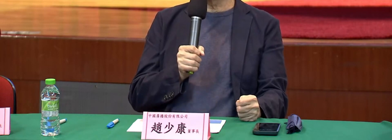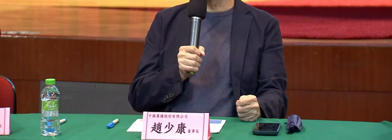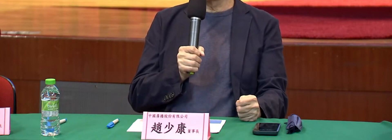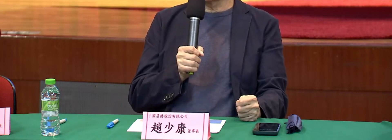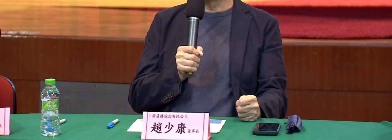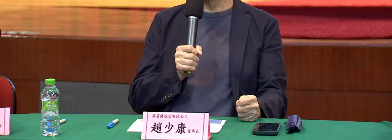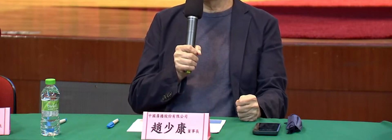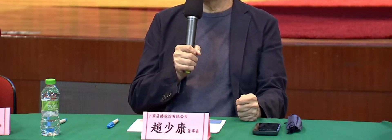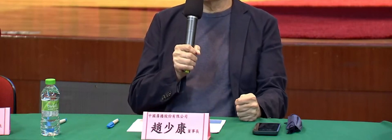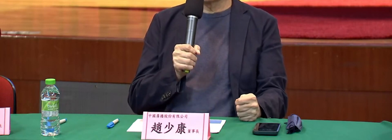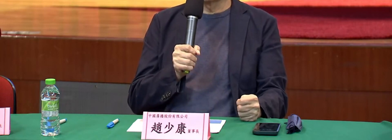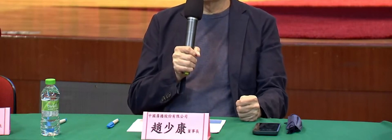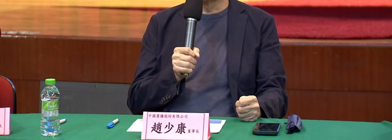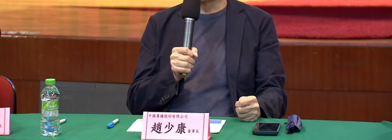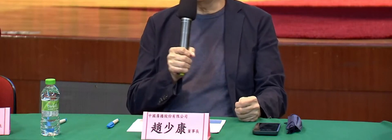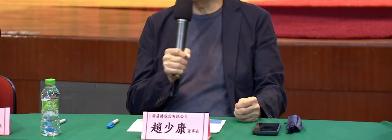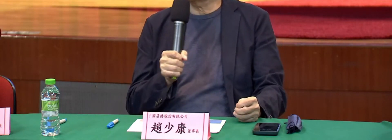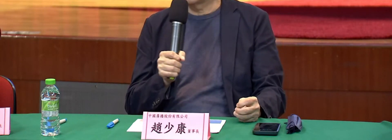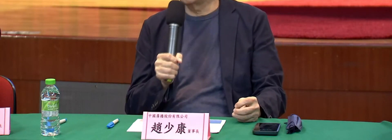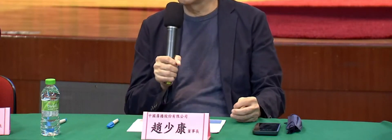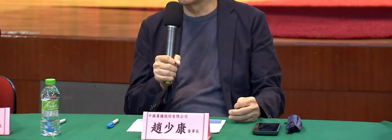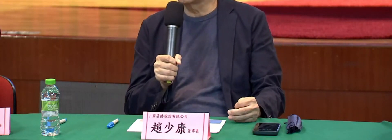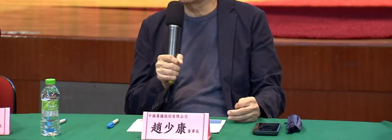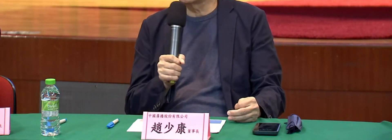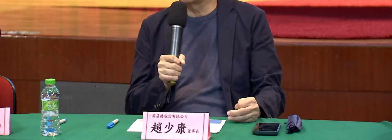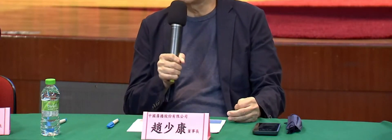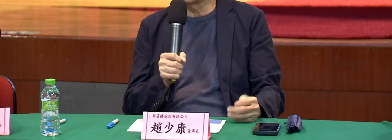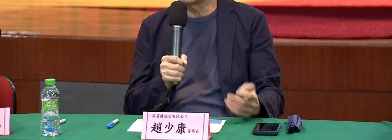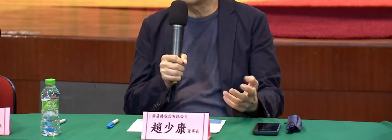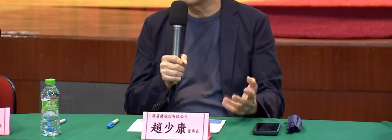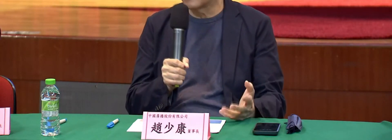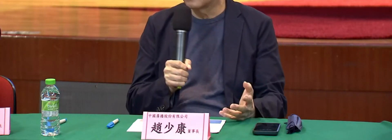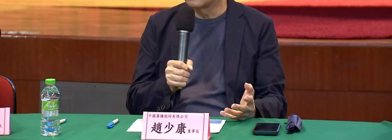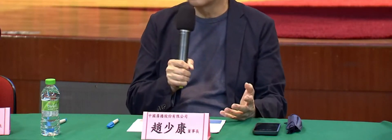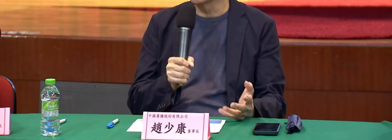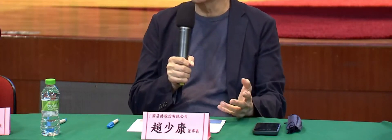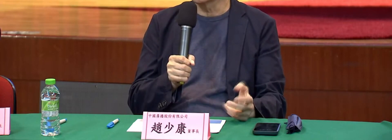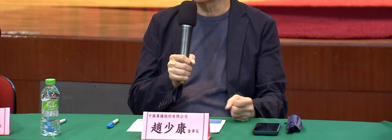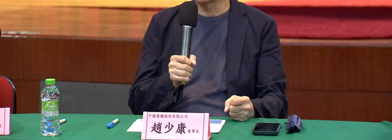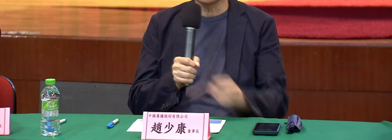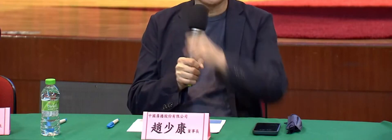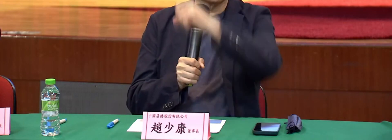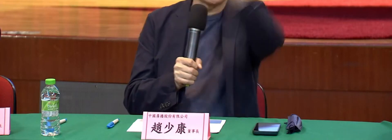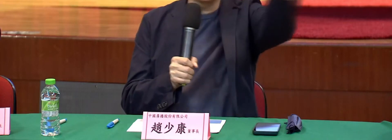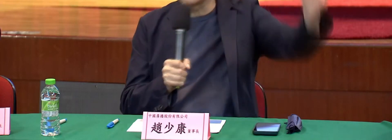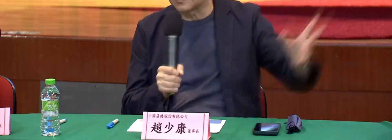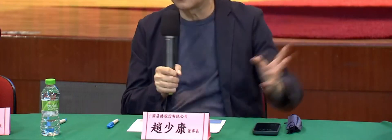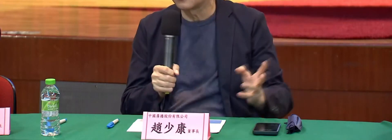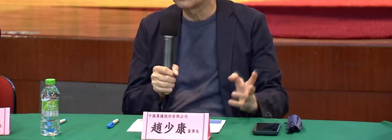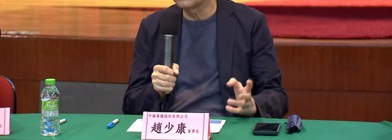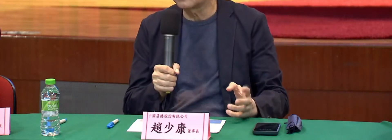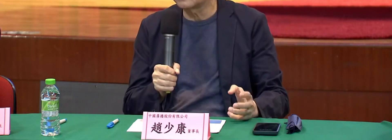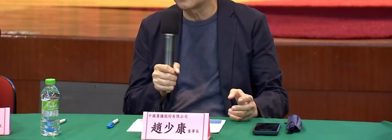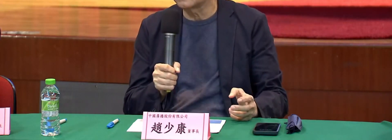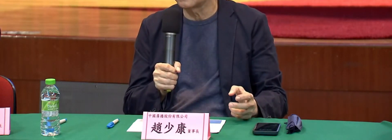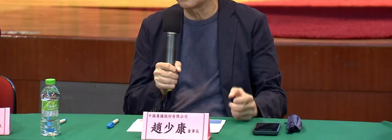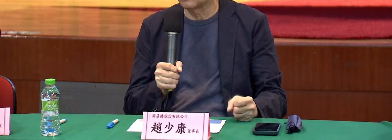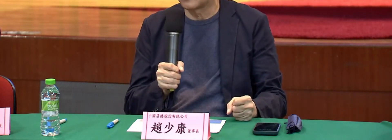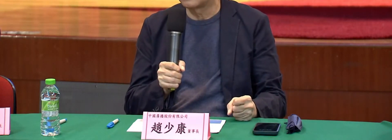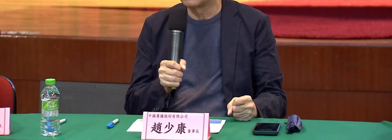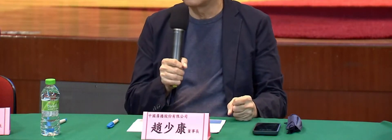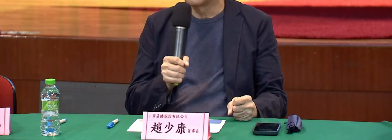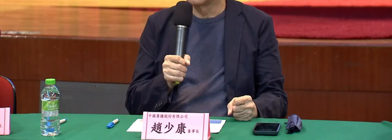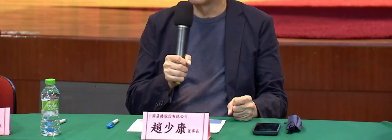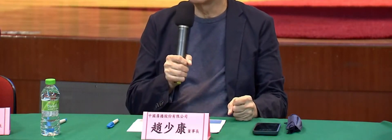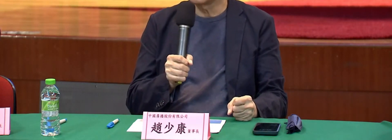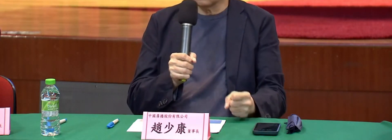应该知道怎么保护这些国宝，怎么会把它打破呢？我就觉得不可思议嘛，怎么会有这样的事情传到全世界，都是世界级的笑